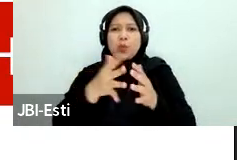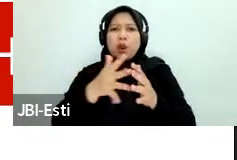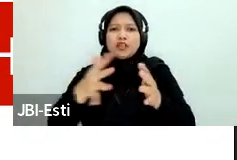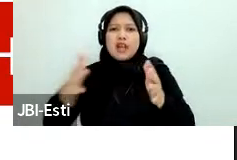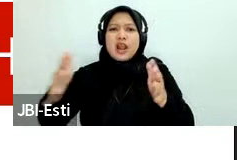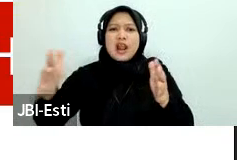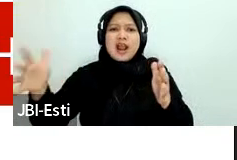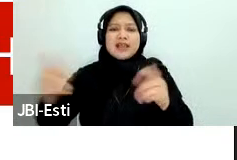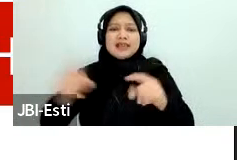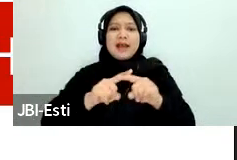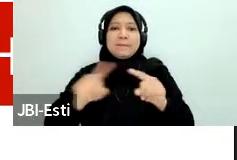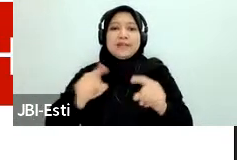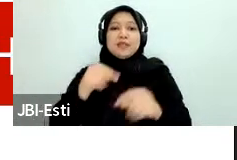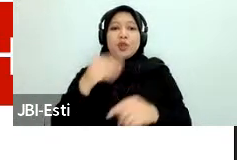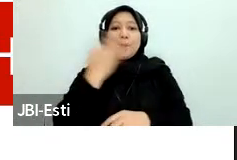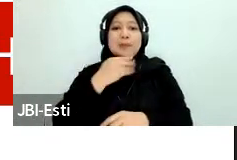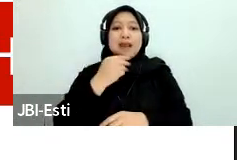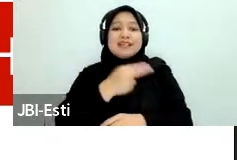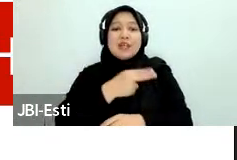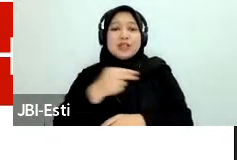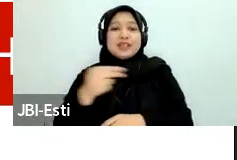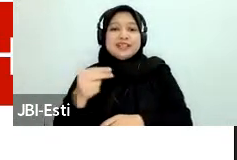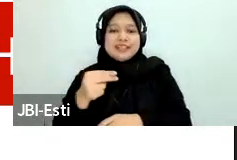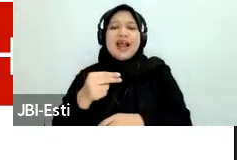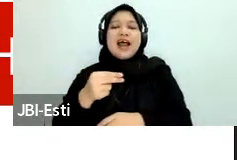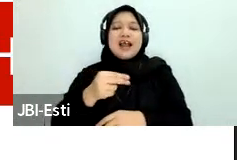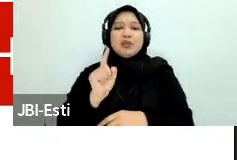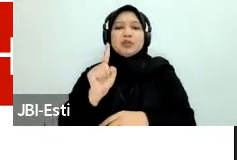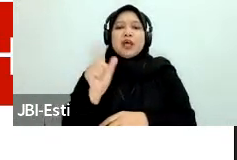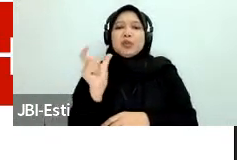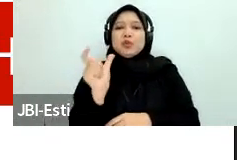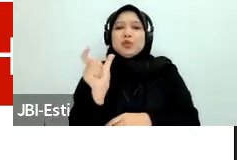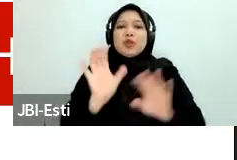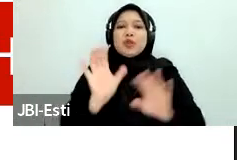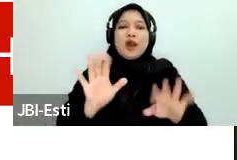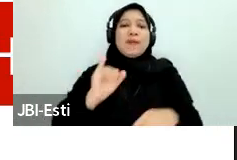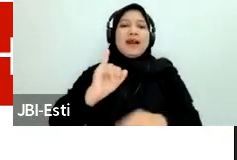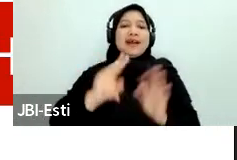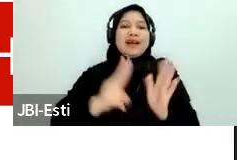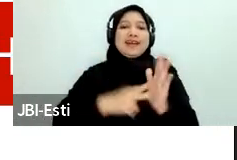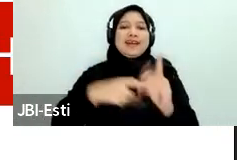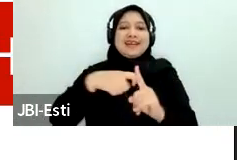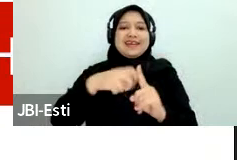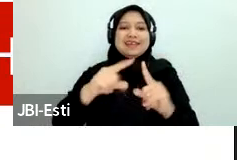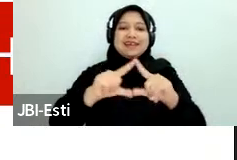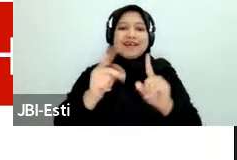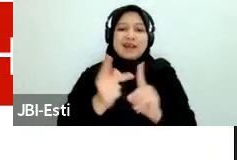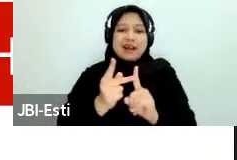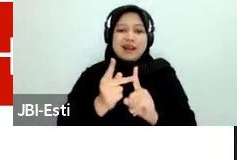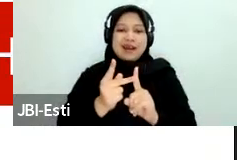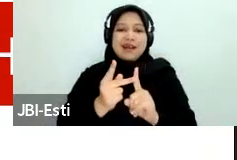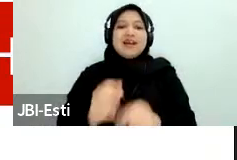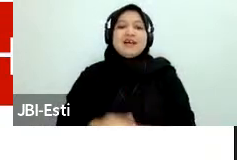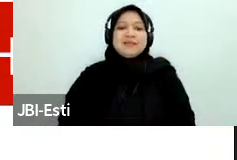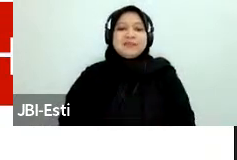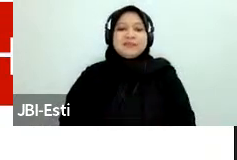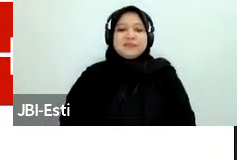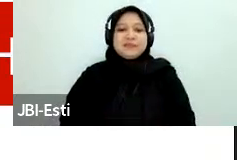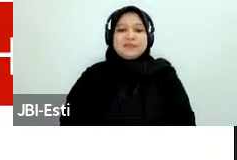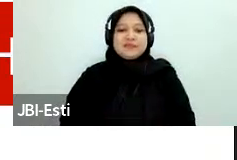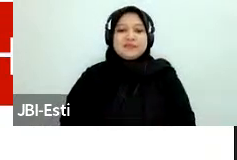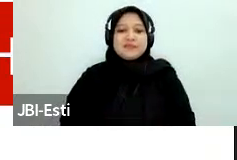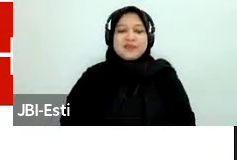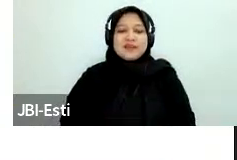kalau saya cekin trotoar sih cuma terpaksa aja gitu ya kemudian saya baca-baca tapi kita tidak perlu membahas sini ya